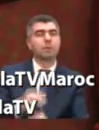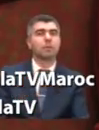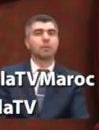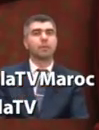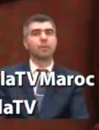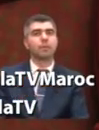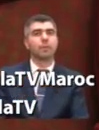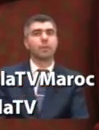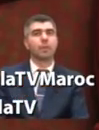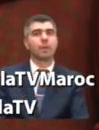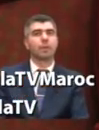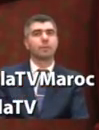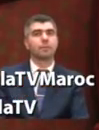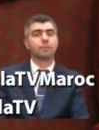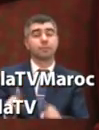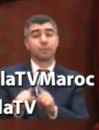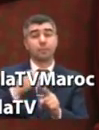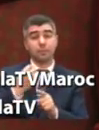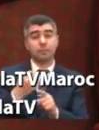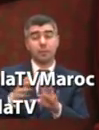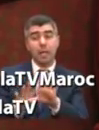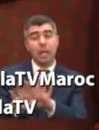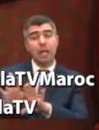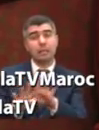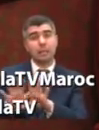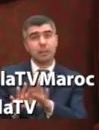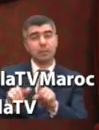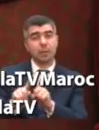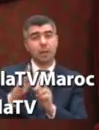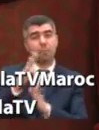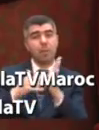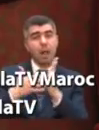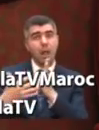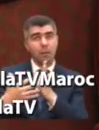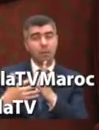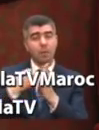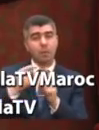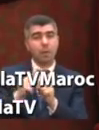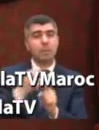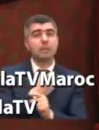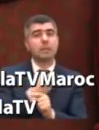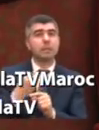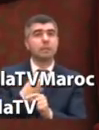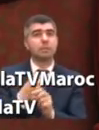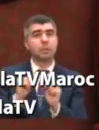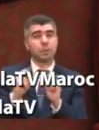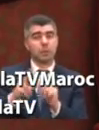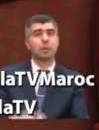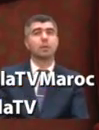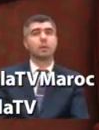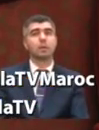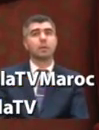وزاره الصحه. فيما يتعلق بتارودانت، يعني الخريطه الصحيه ماشي فيها المشكل، المشكل كاين في الموارد البشريه، وهنا يمكن لي